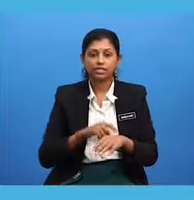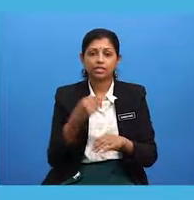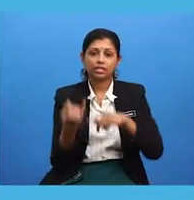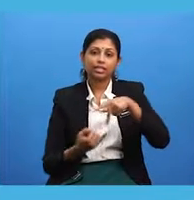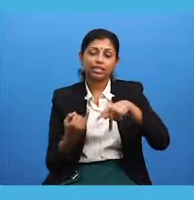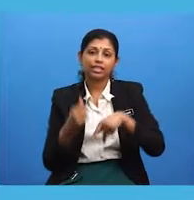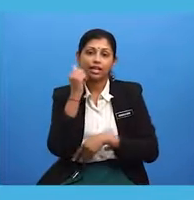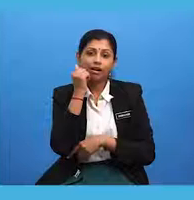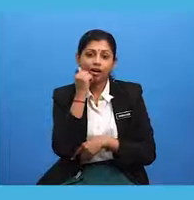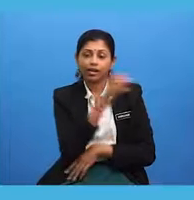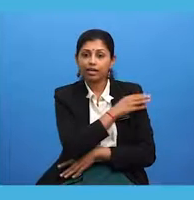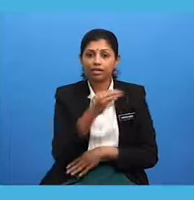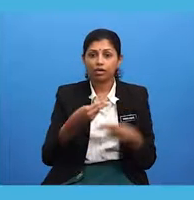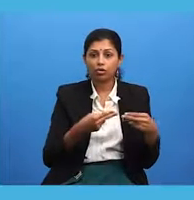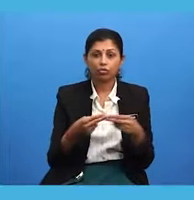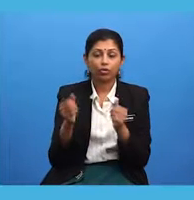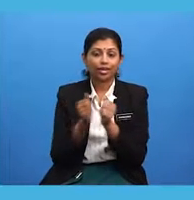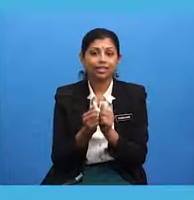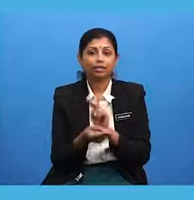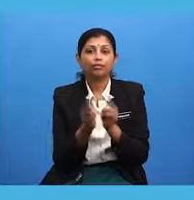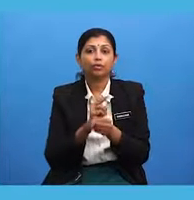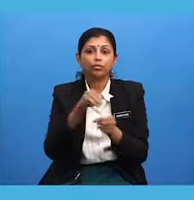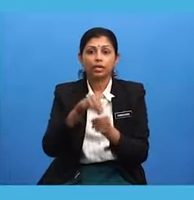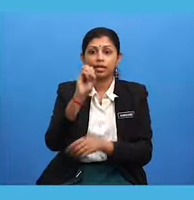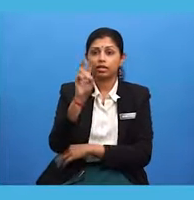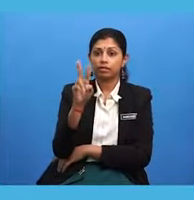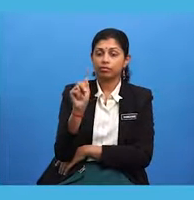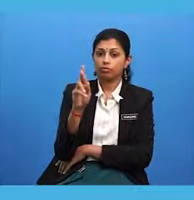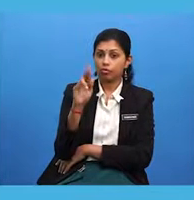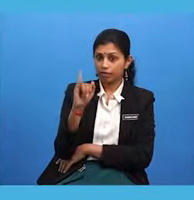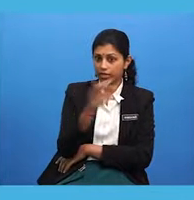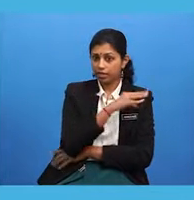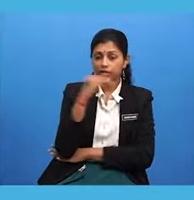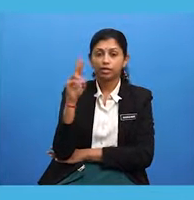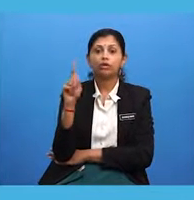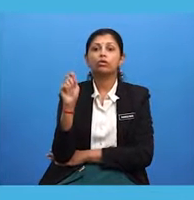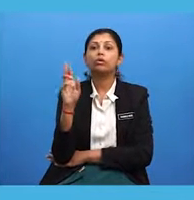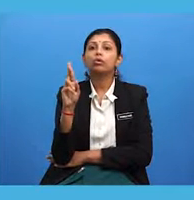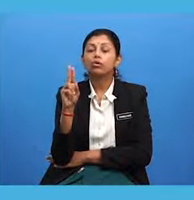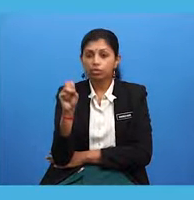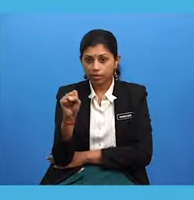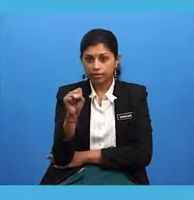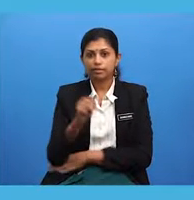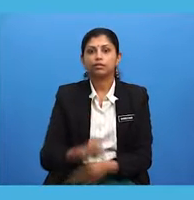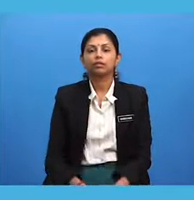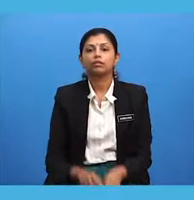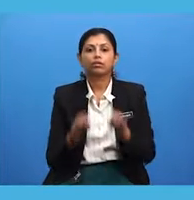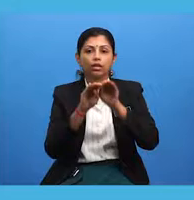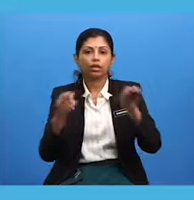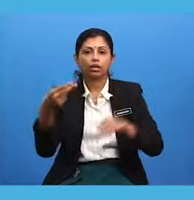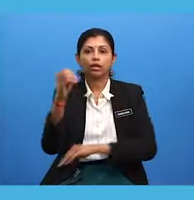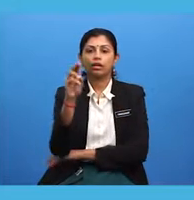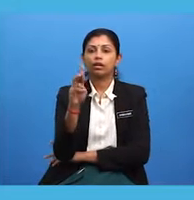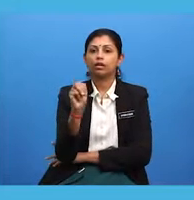hubungannya dengan perubahan di dalam ovari dan uterus. Aras hormon